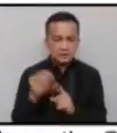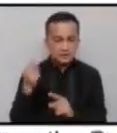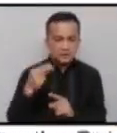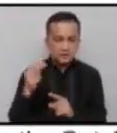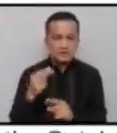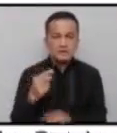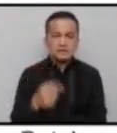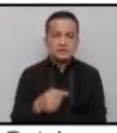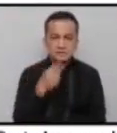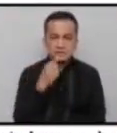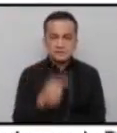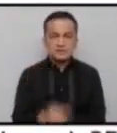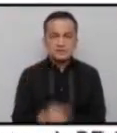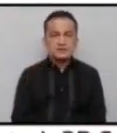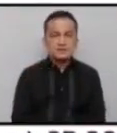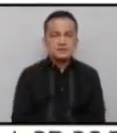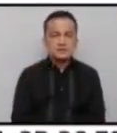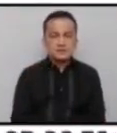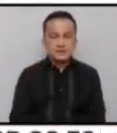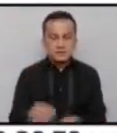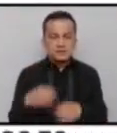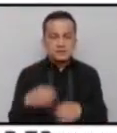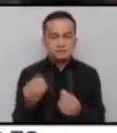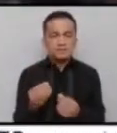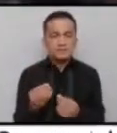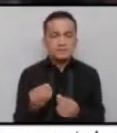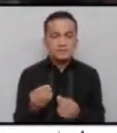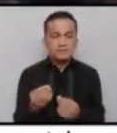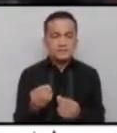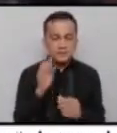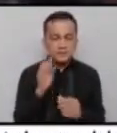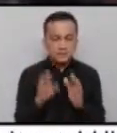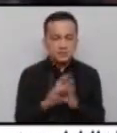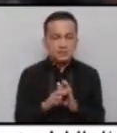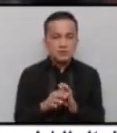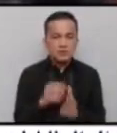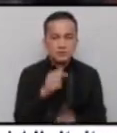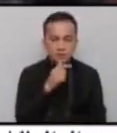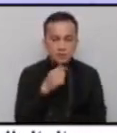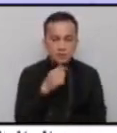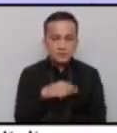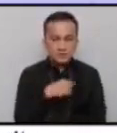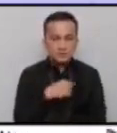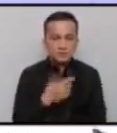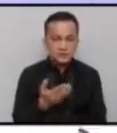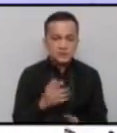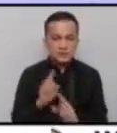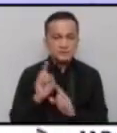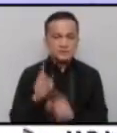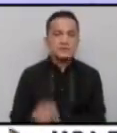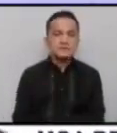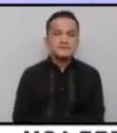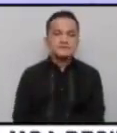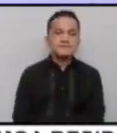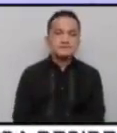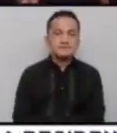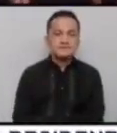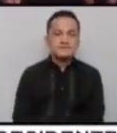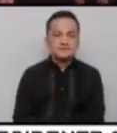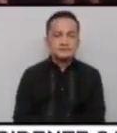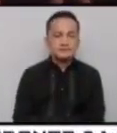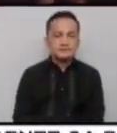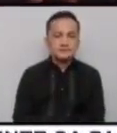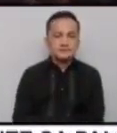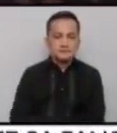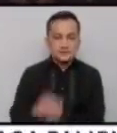nga, nagbibigay ito ng the whole picture kung sino tayo at saan tayo pupunta. Ginanap nito lamang March